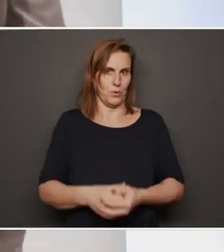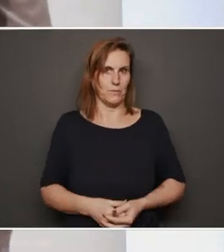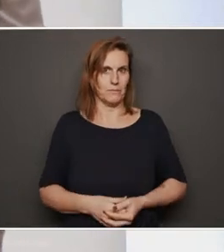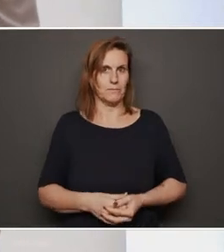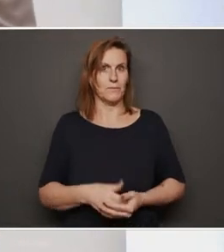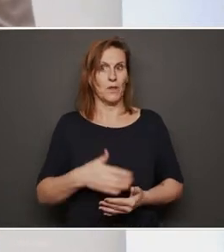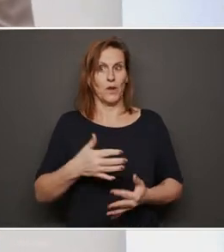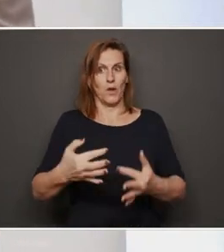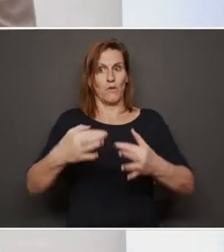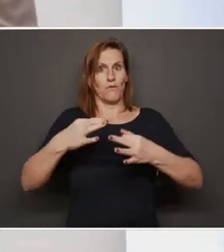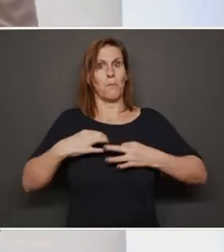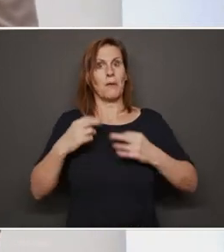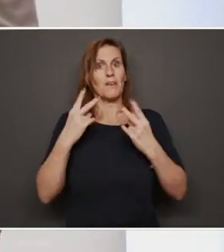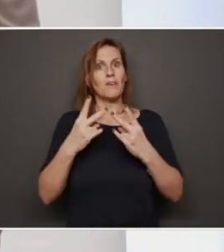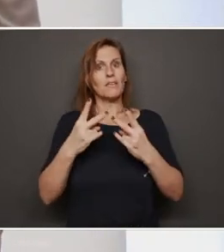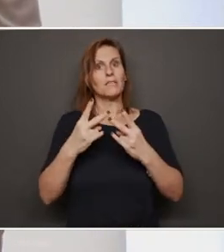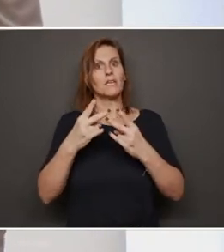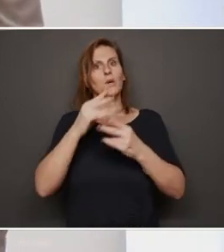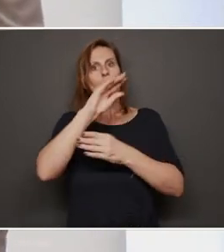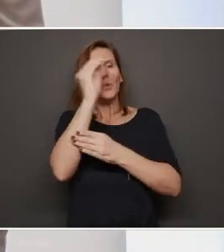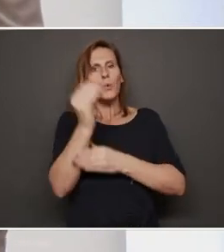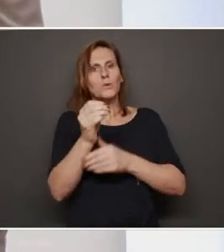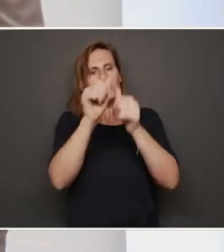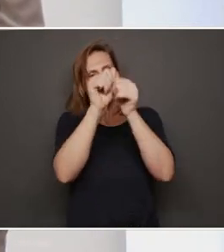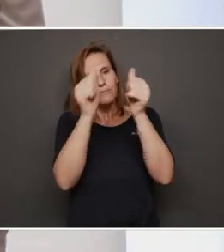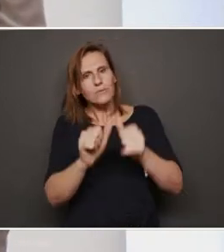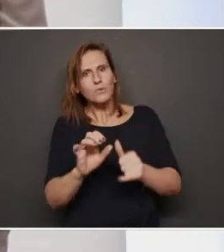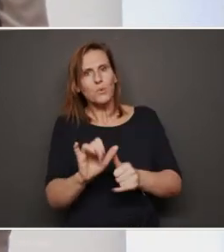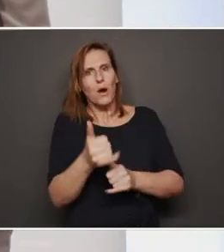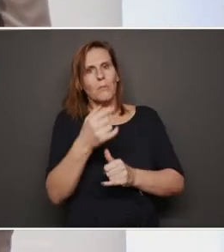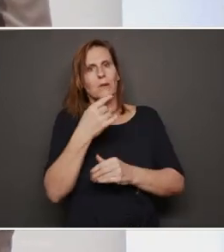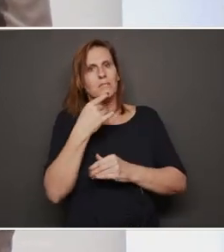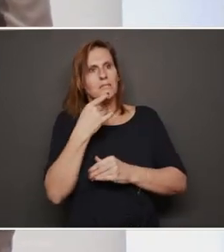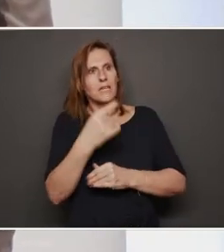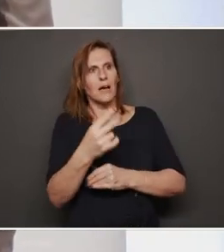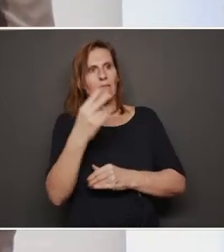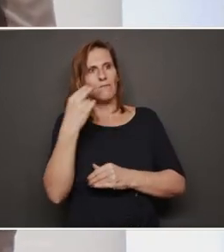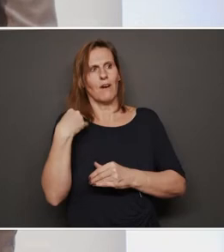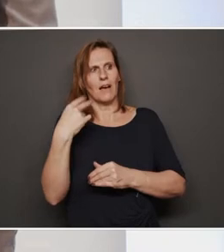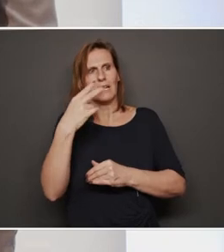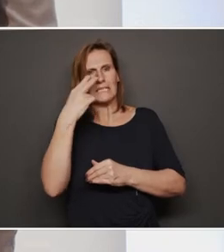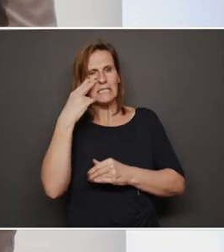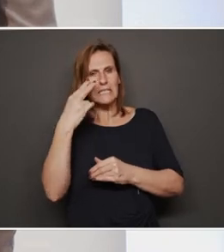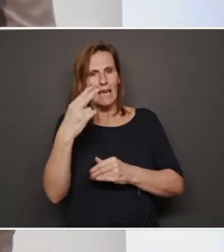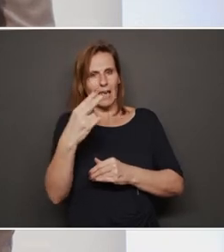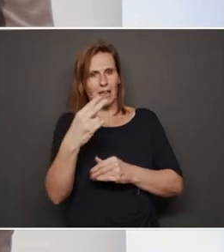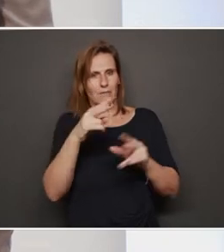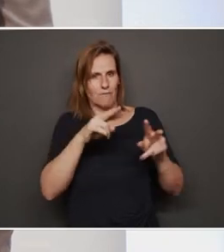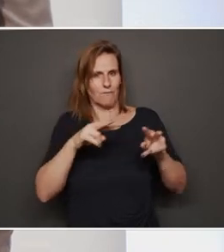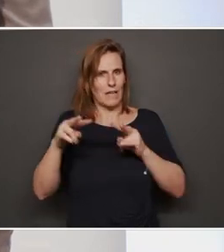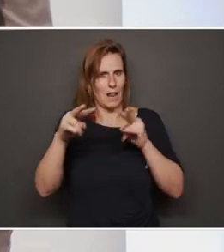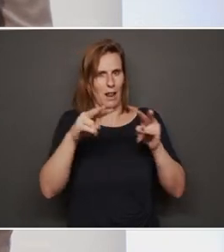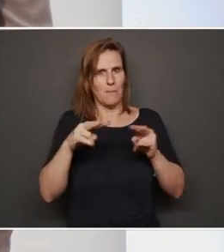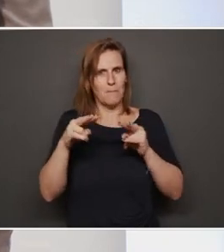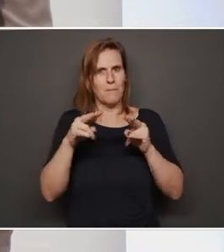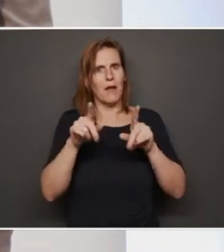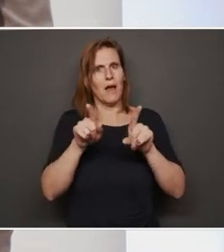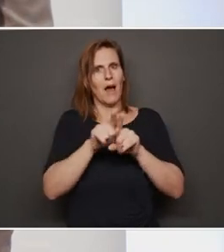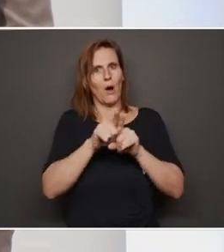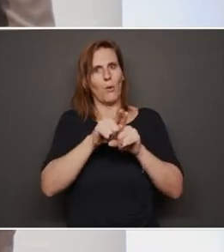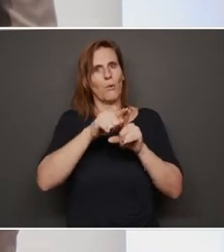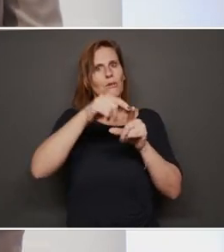das Kunstobjekt auch noch einmal zu betonen, das Sie im Bild gesehen hat, weil es steht